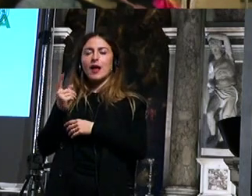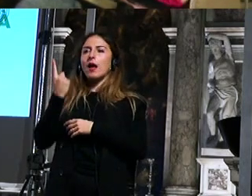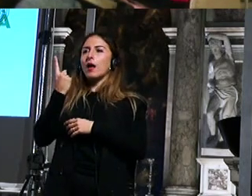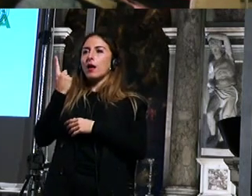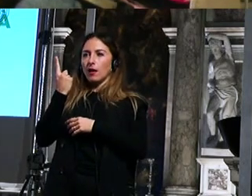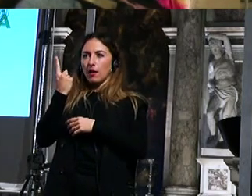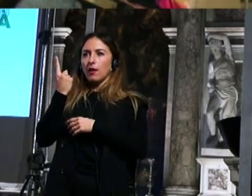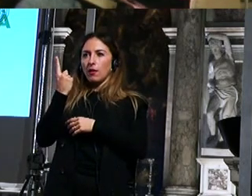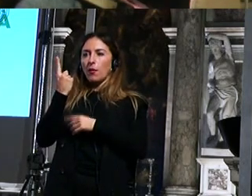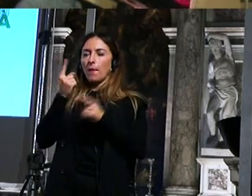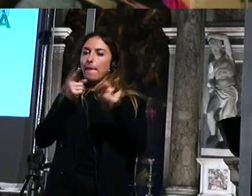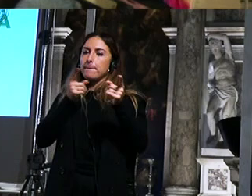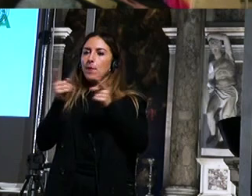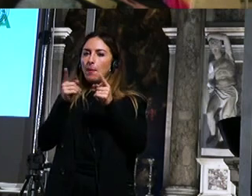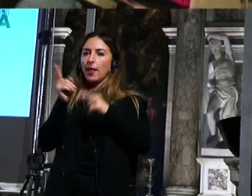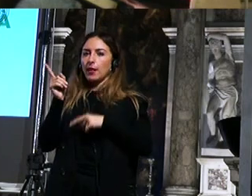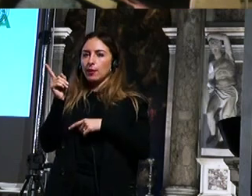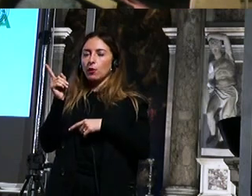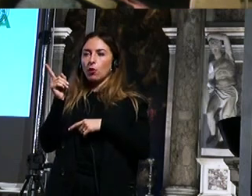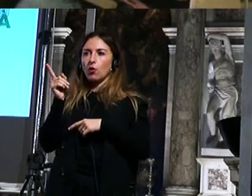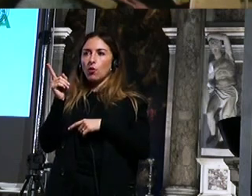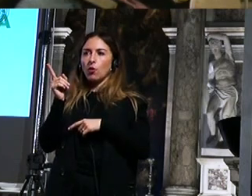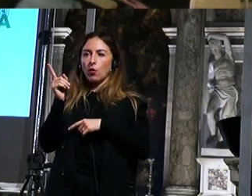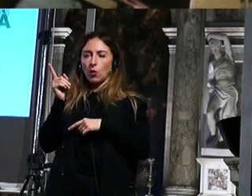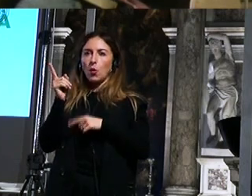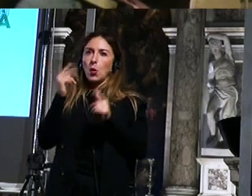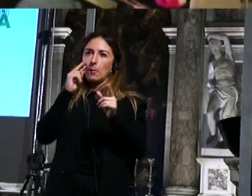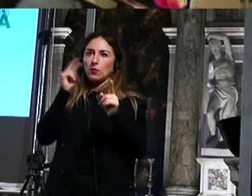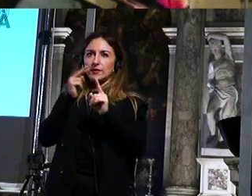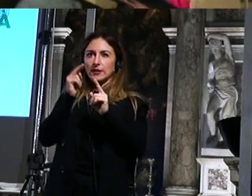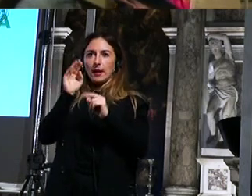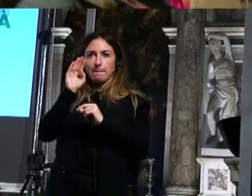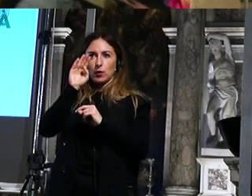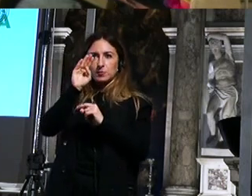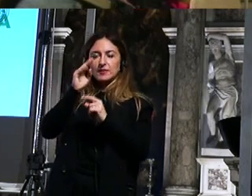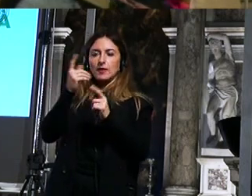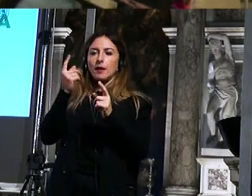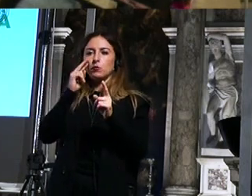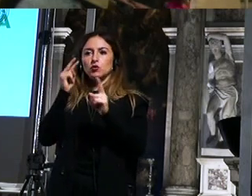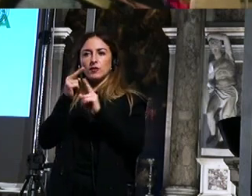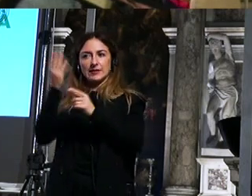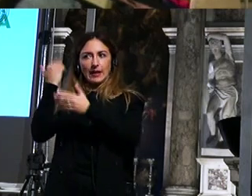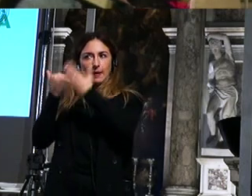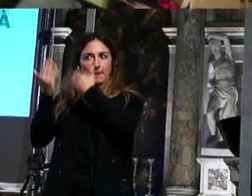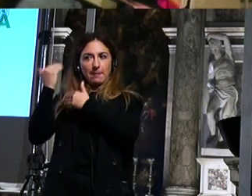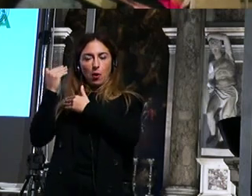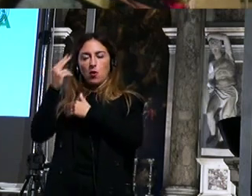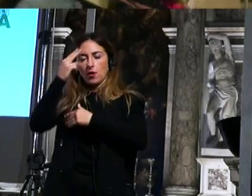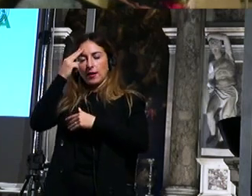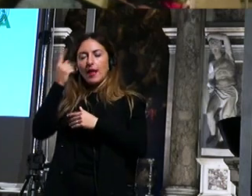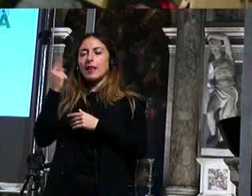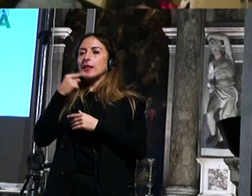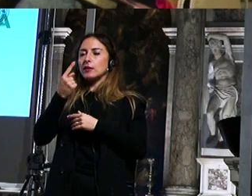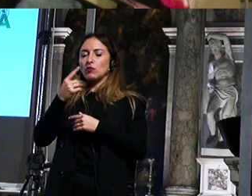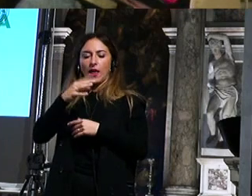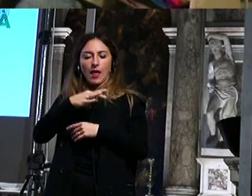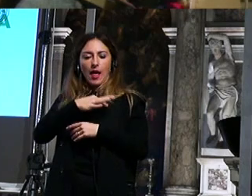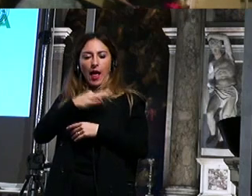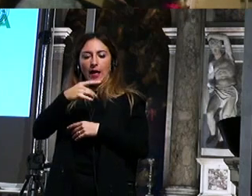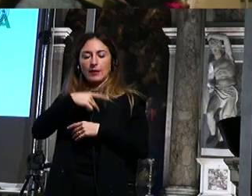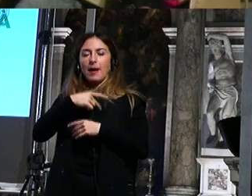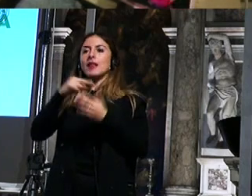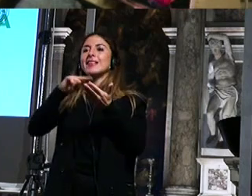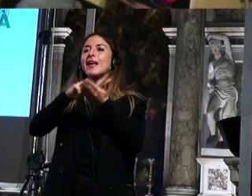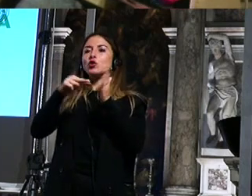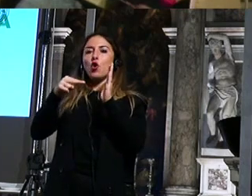lei, sia dal punto di vista della prospettiva che della memoria, dice una cosa. Dice che l'anima è una